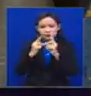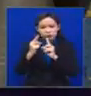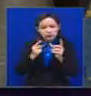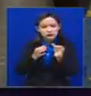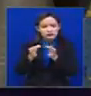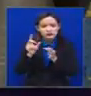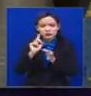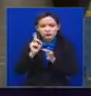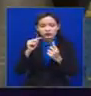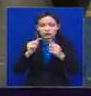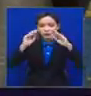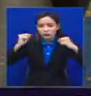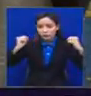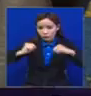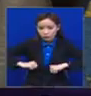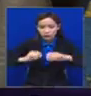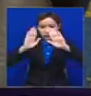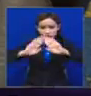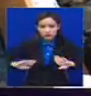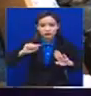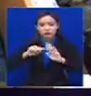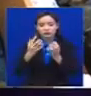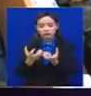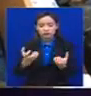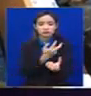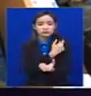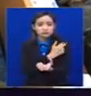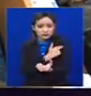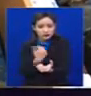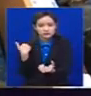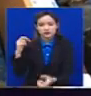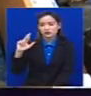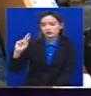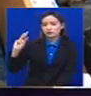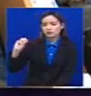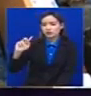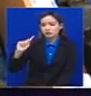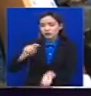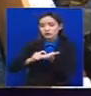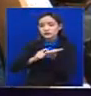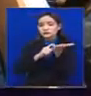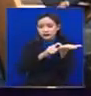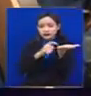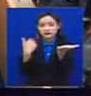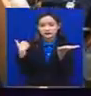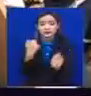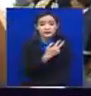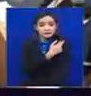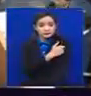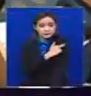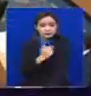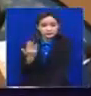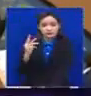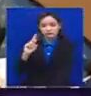นชอบความตกลงอาเซียนว่าด้วยบทบัญญัติเครื่องมือแพทย์ที่คณะรัฐมนตรีเสนอโดยนายแพทย์ปิยะสกลสกลสัตยาธรรัฐม